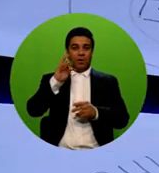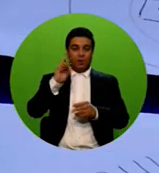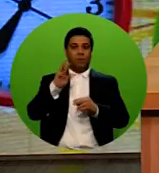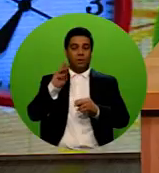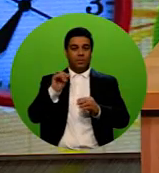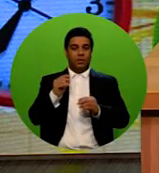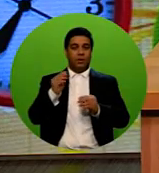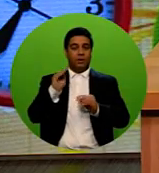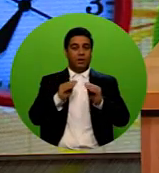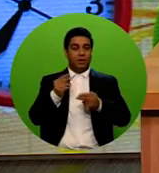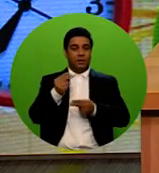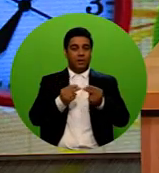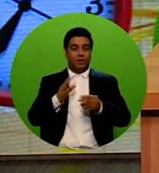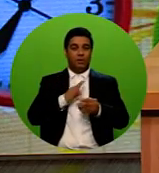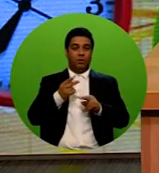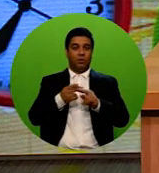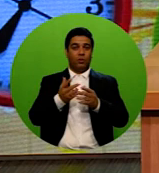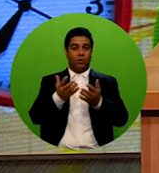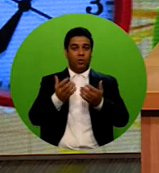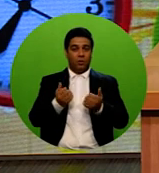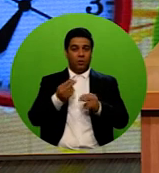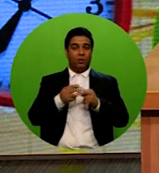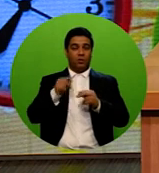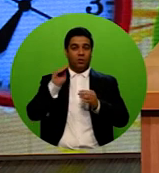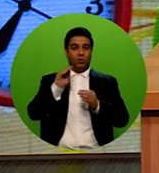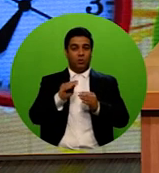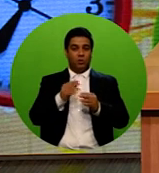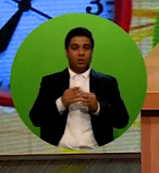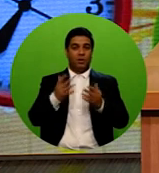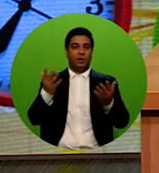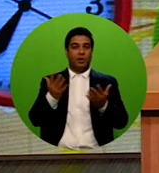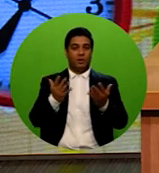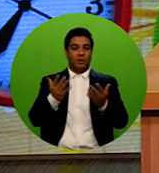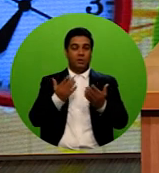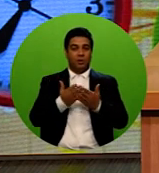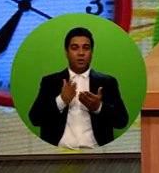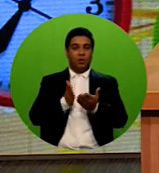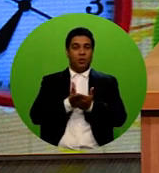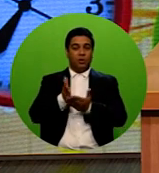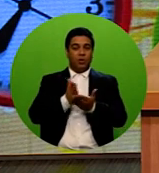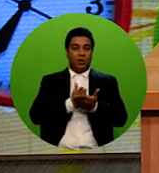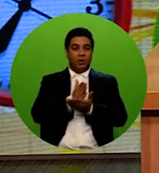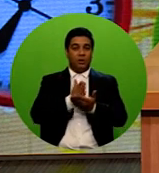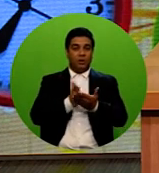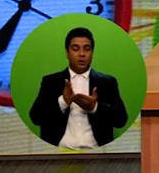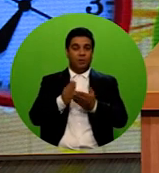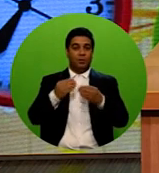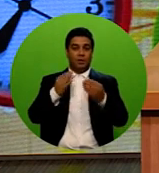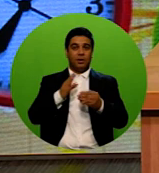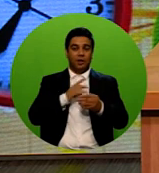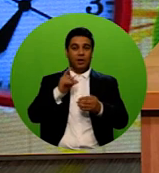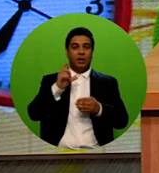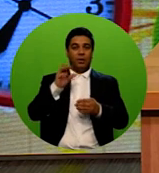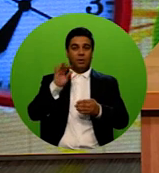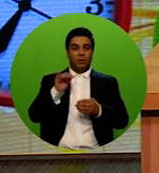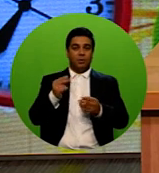chizib oldik. Endi buni olamiz va ustiga qaysi yo'nalish bo'yicha berilgan emblema